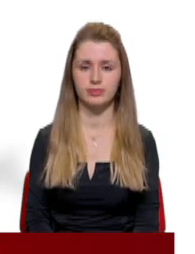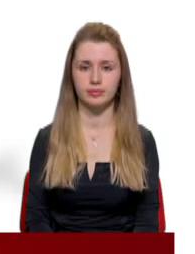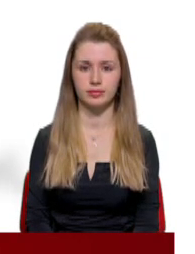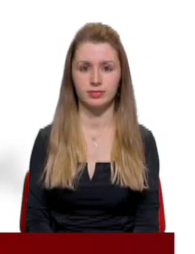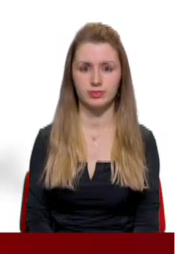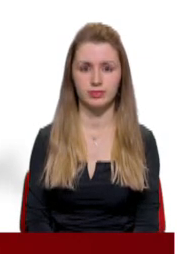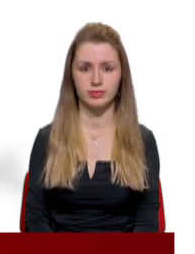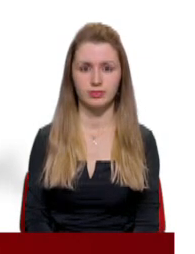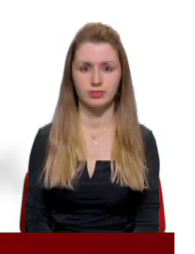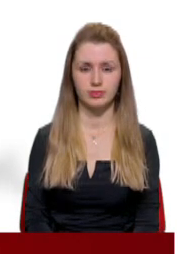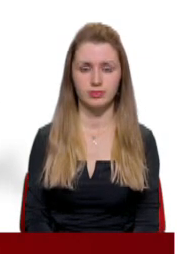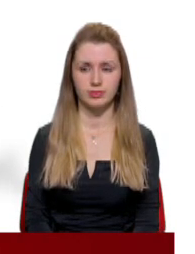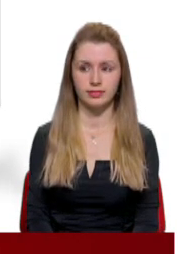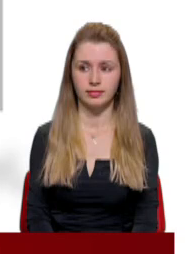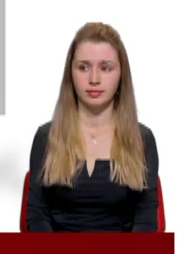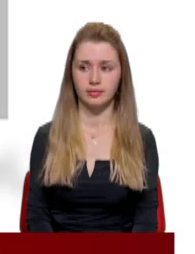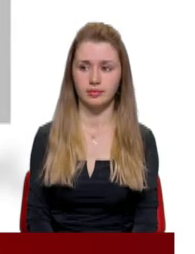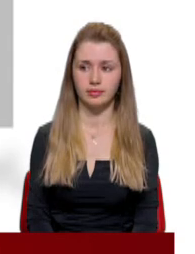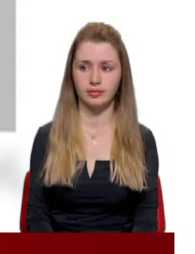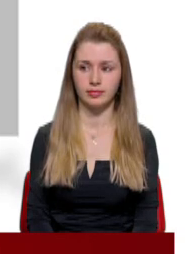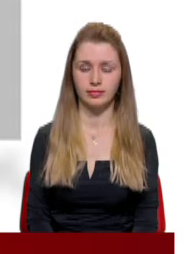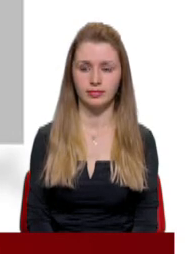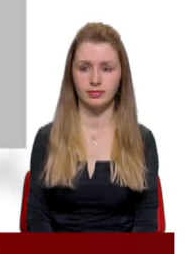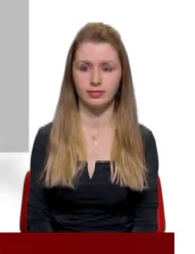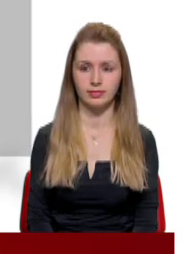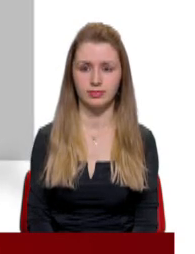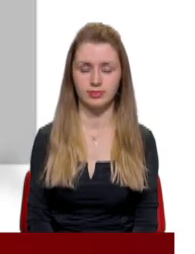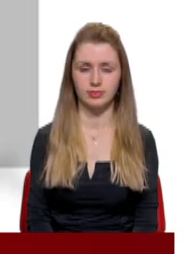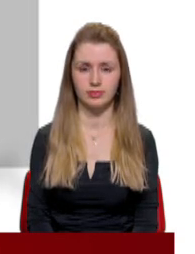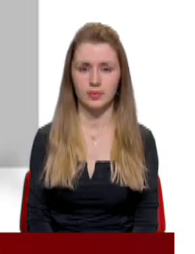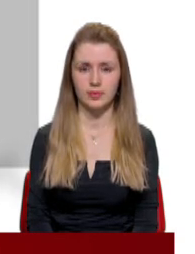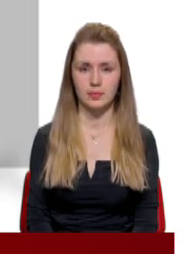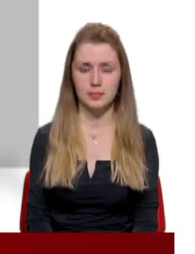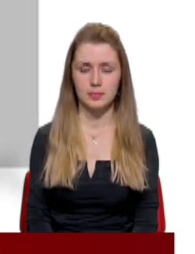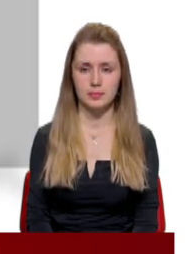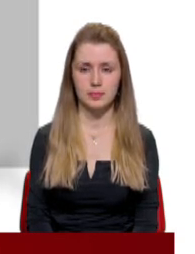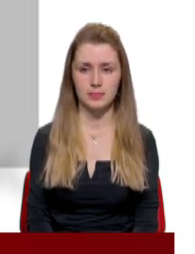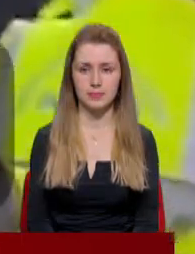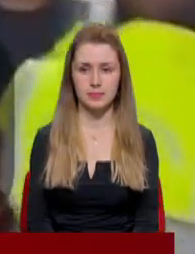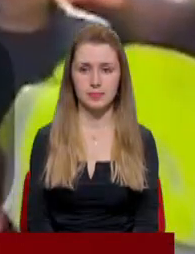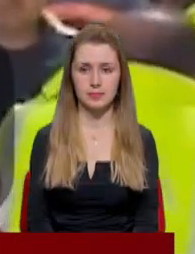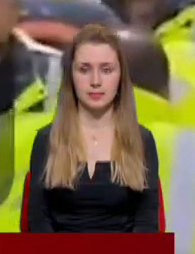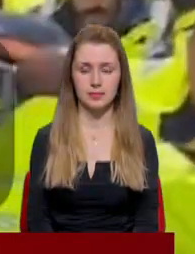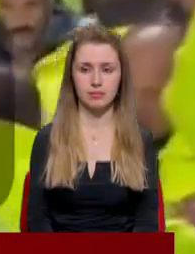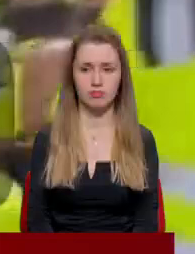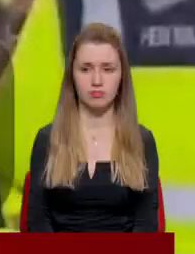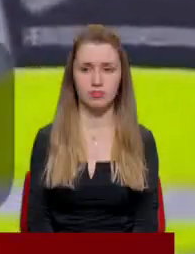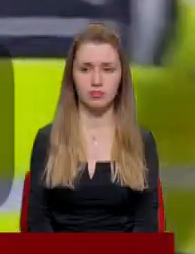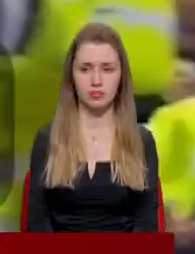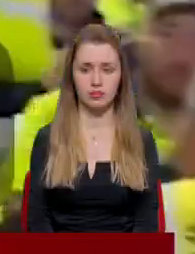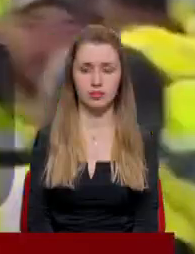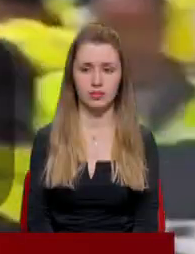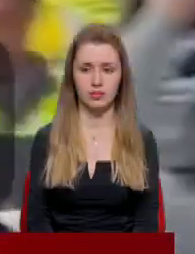sarıldı. 100 kişi buradalar, 50'si kameraman diyor. İzlesin, değişik bir yöntemle cevap veriyoruz. Bu da Ankara